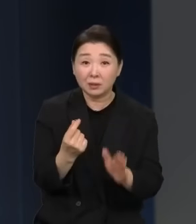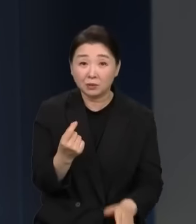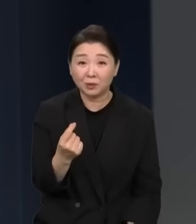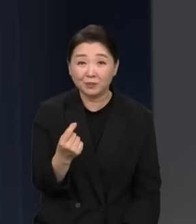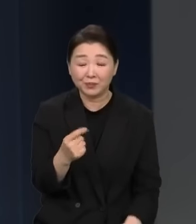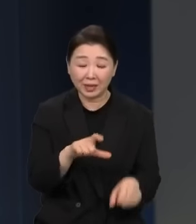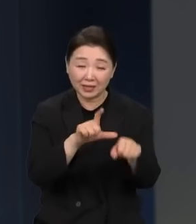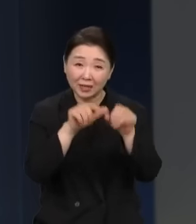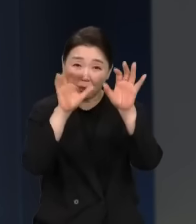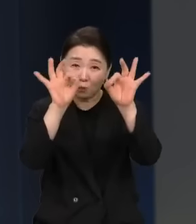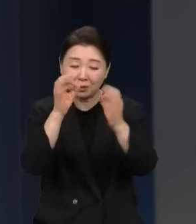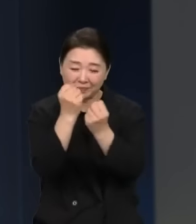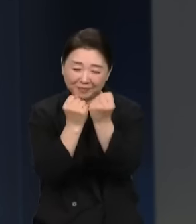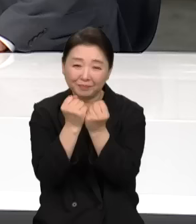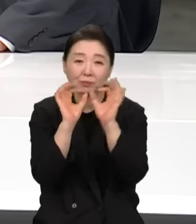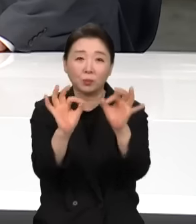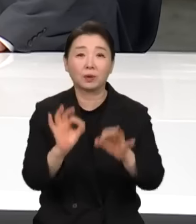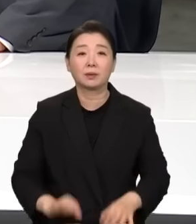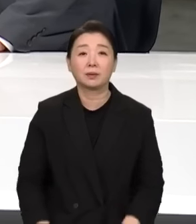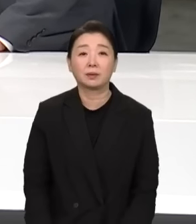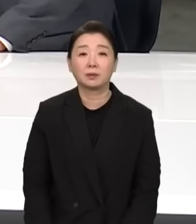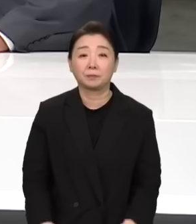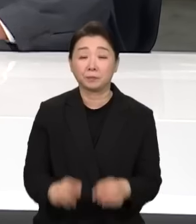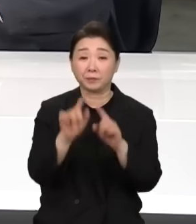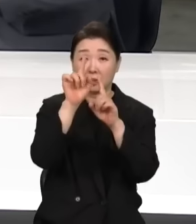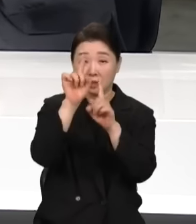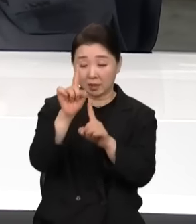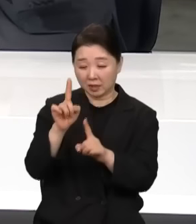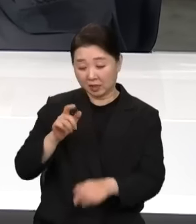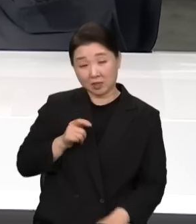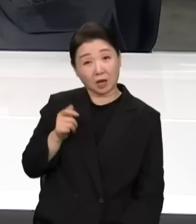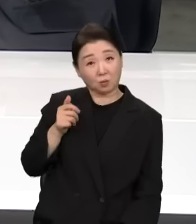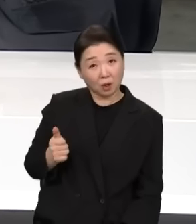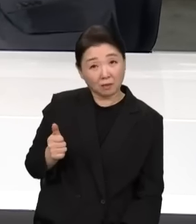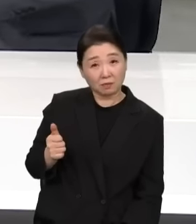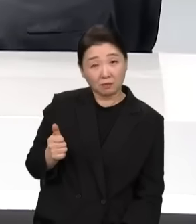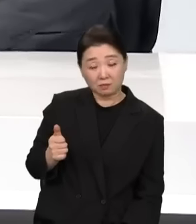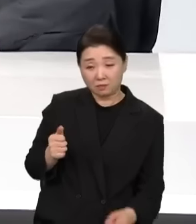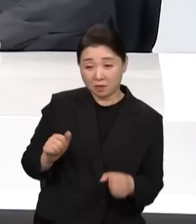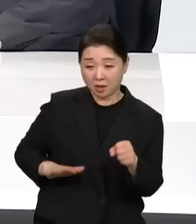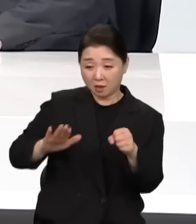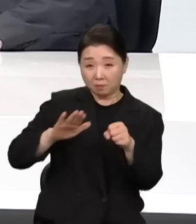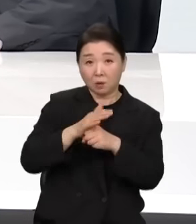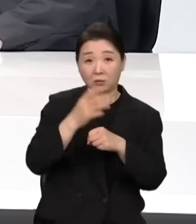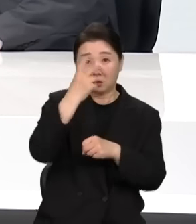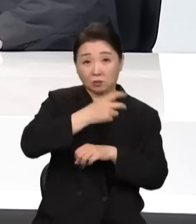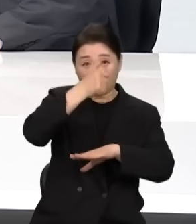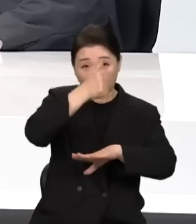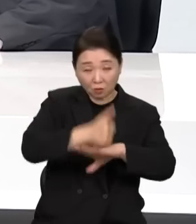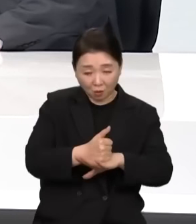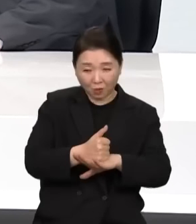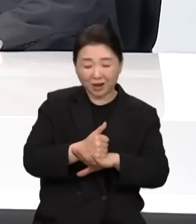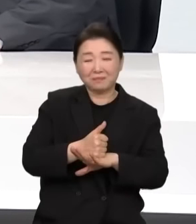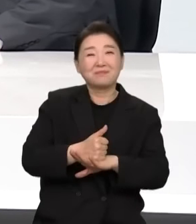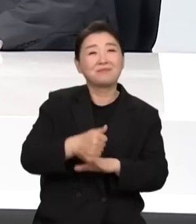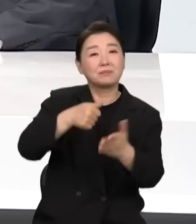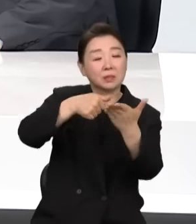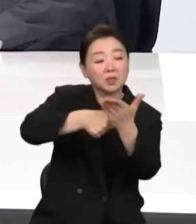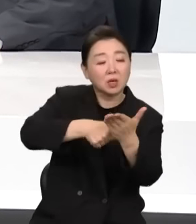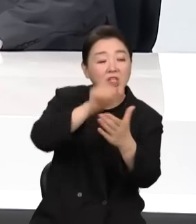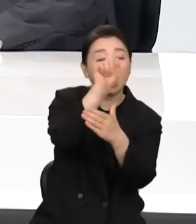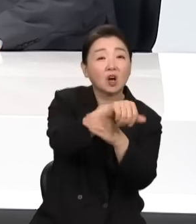좀 보면서 해명을 짚어보겠습니다네 저 이종섭 전 장관이 그 해병대 수사단 수사 결과를 결제를 한게 작년